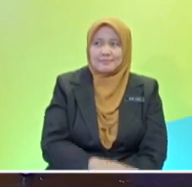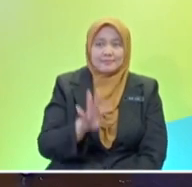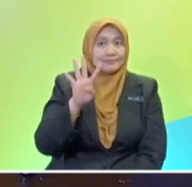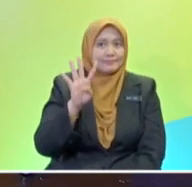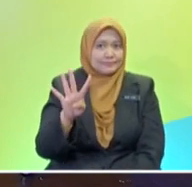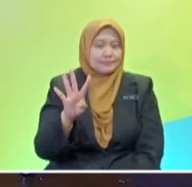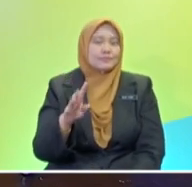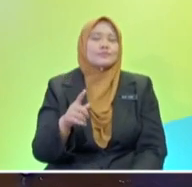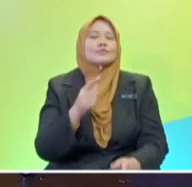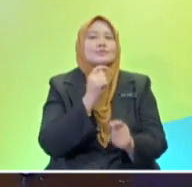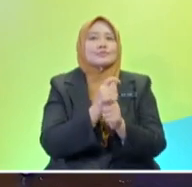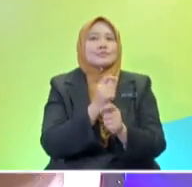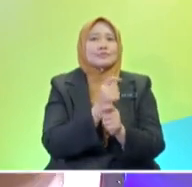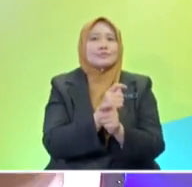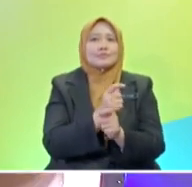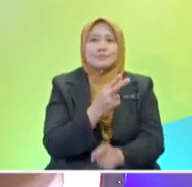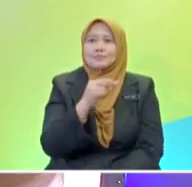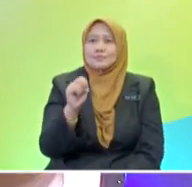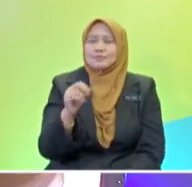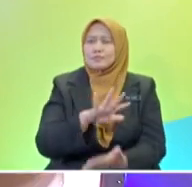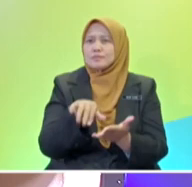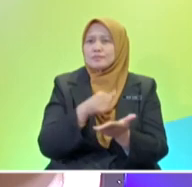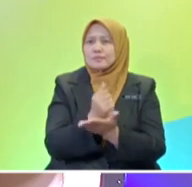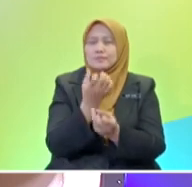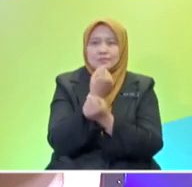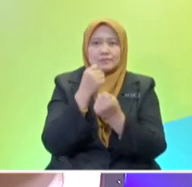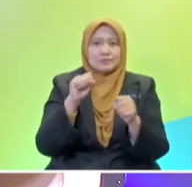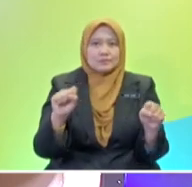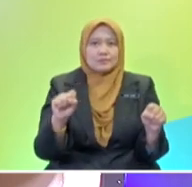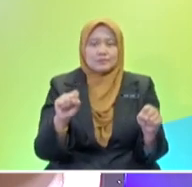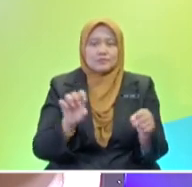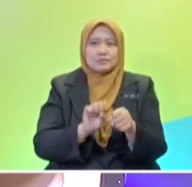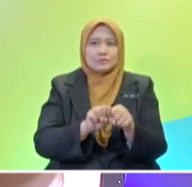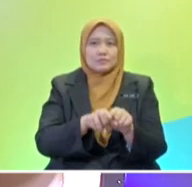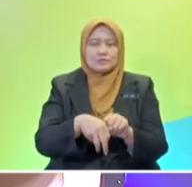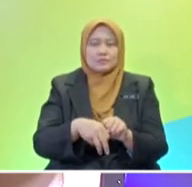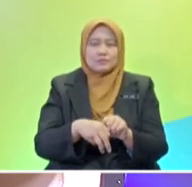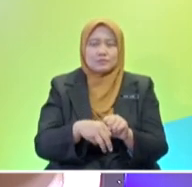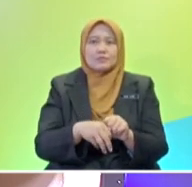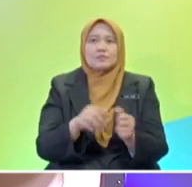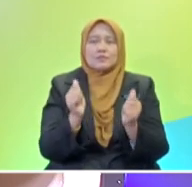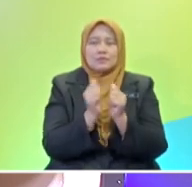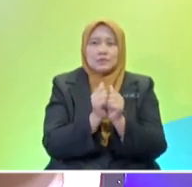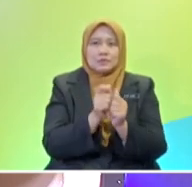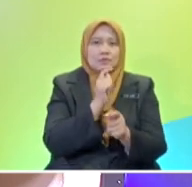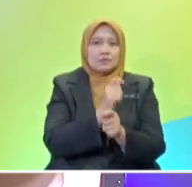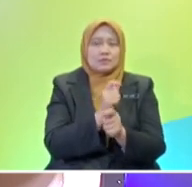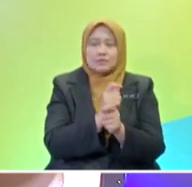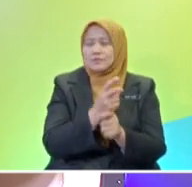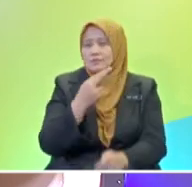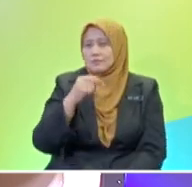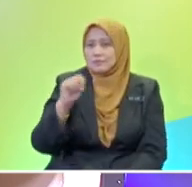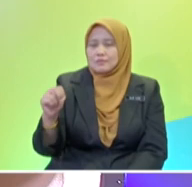tugasan. Murid-murid di luar sana pun kita bersedia. Semoga dengan tugasan-tugasan kita lebih faham tentang bentuk daun,